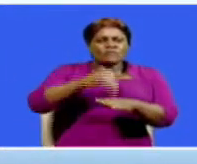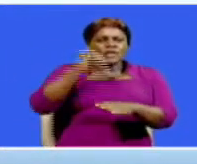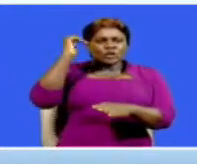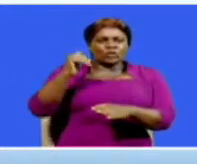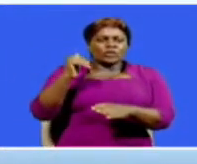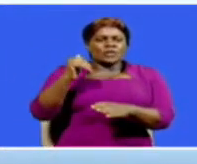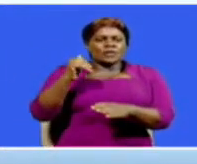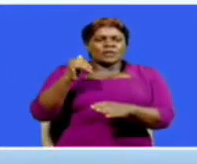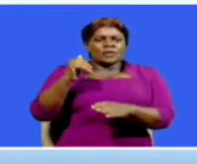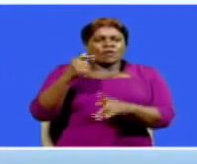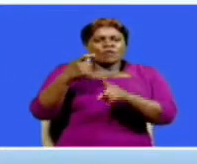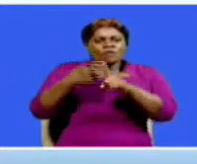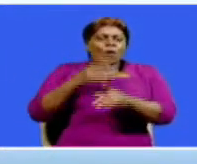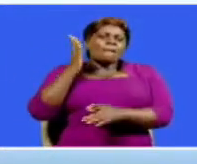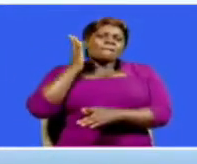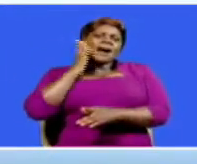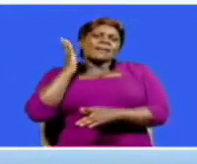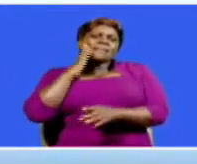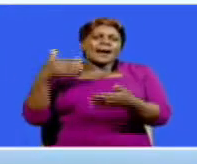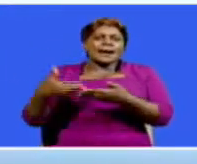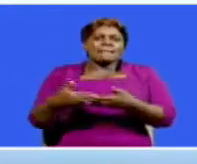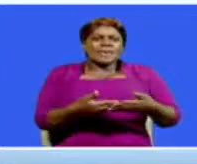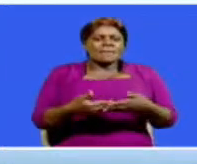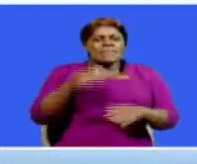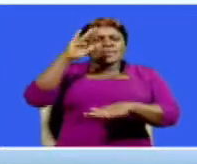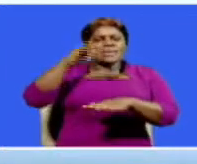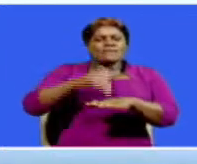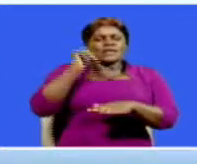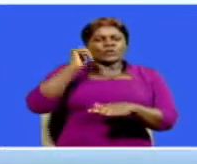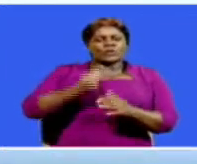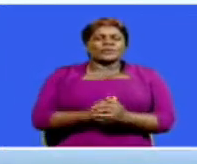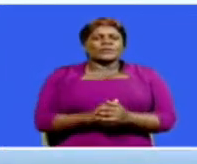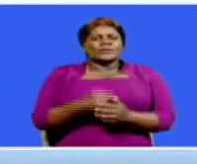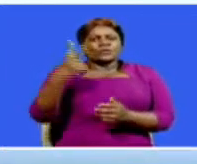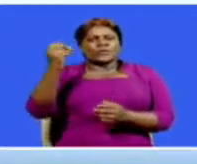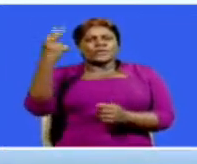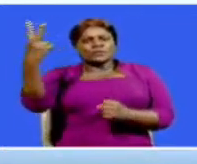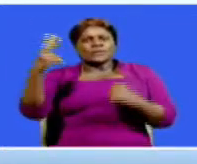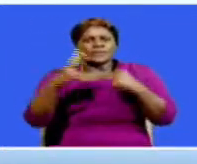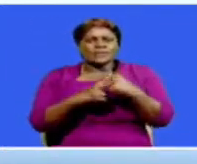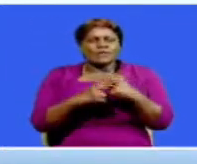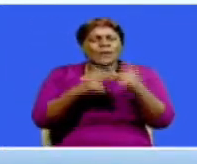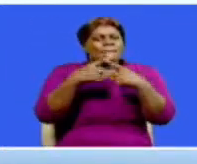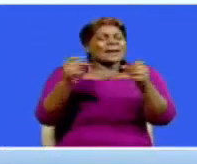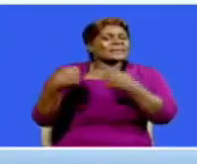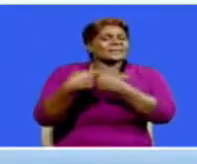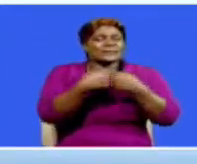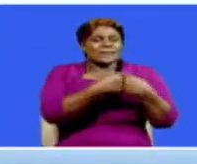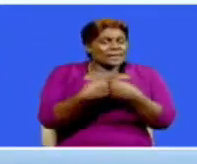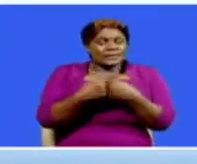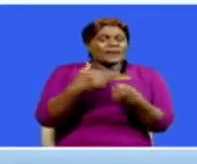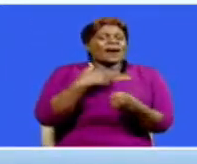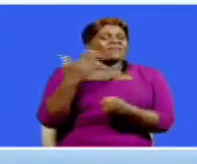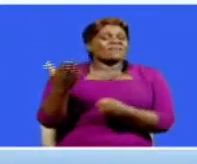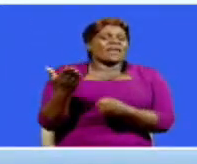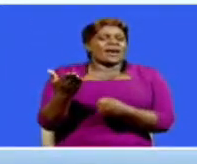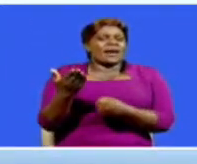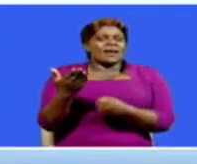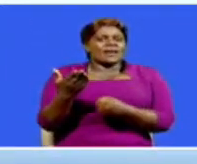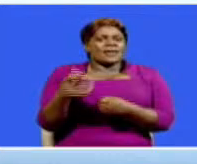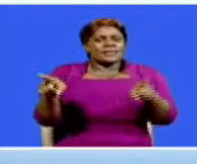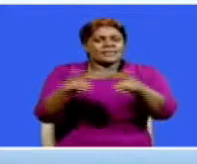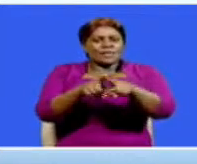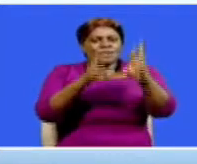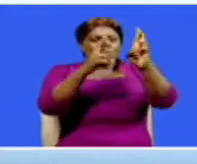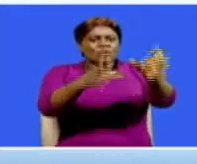ugonjwa wa ukimwi kutoka kwa mama hadi kwa mtoto ifikapo mwaka 2027, ila changamoto bado zingalipo, kama